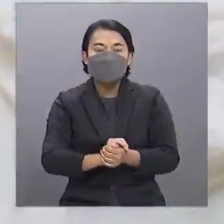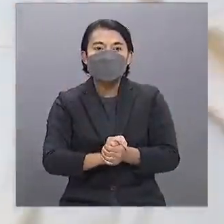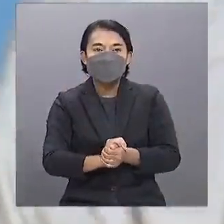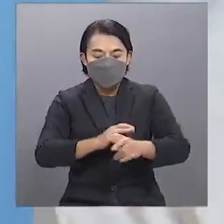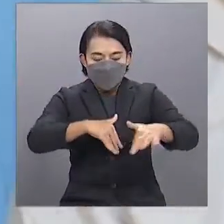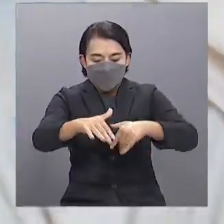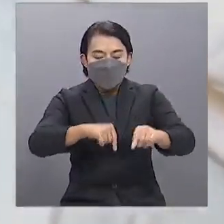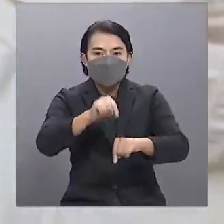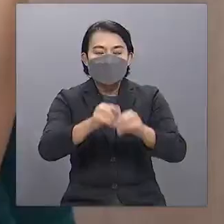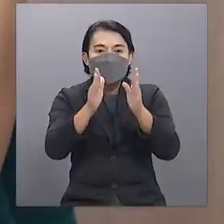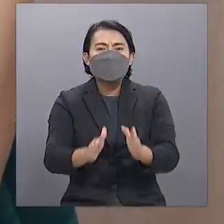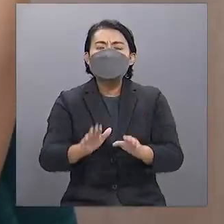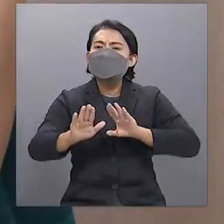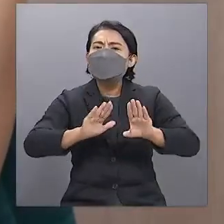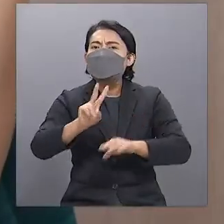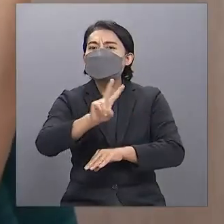คน แหละnemเรเฉีงสูง